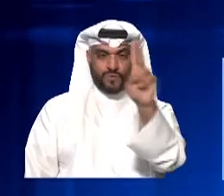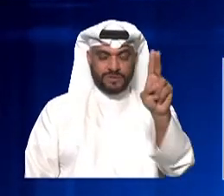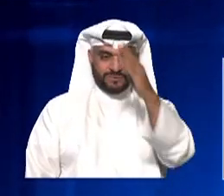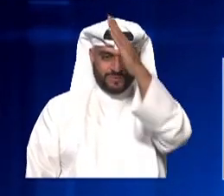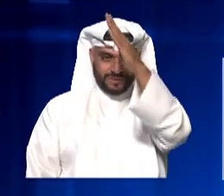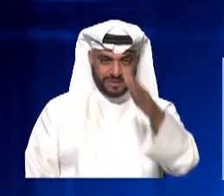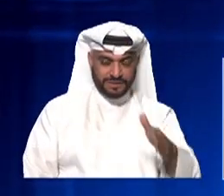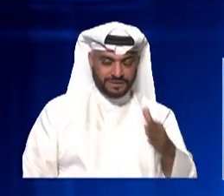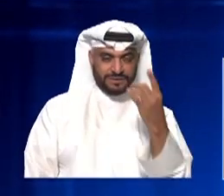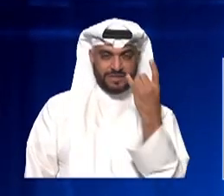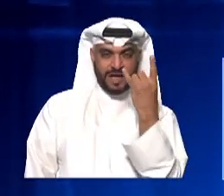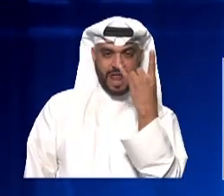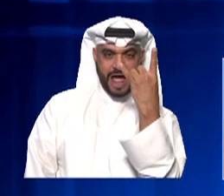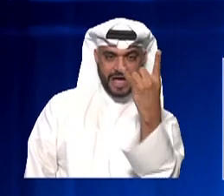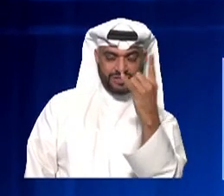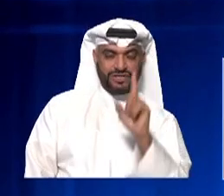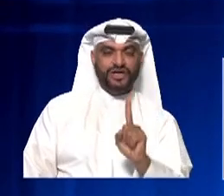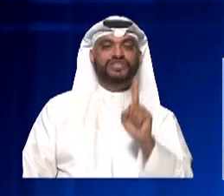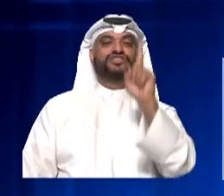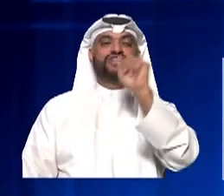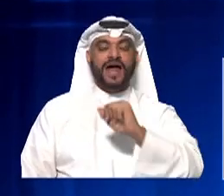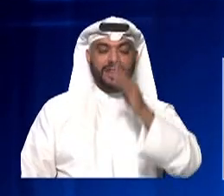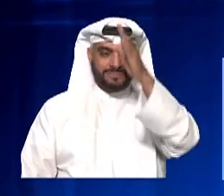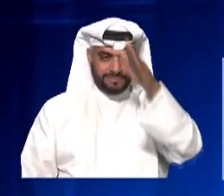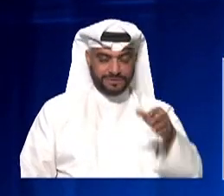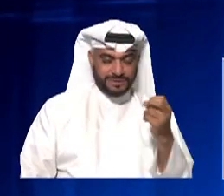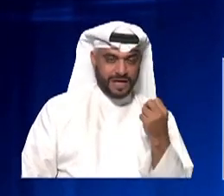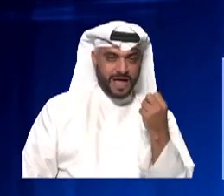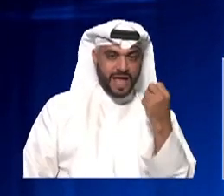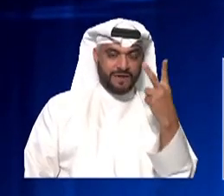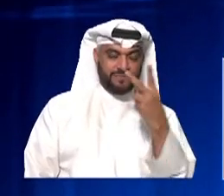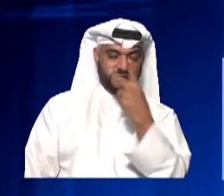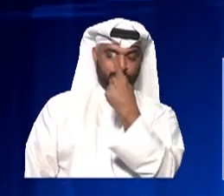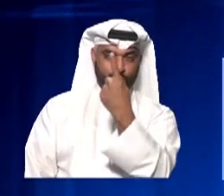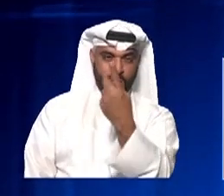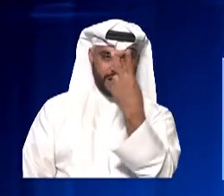1443 للهجرة، الموافق 26 من أكتوبر